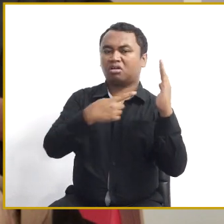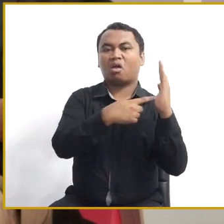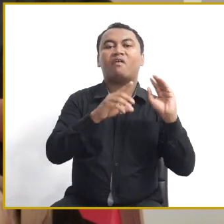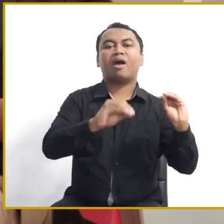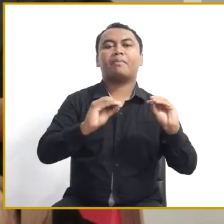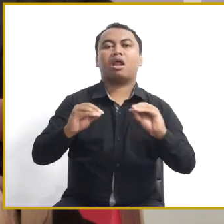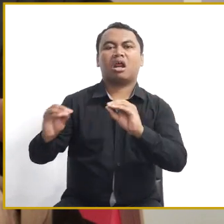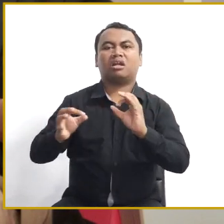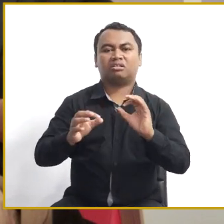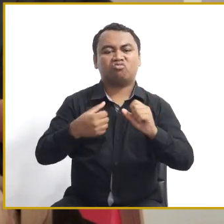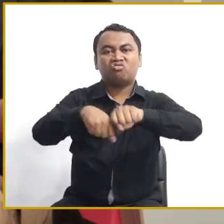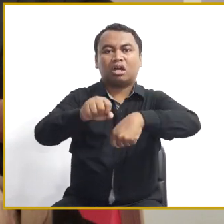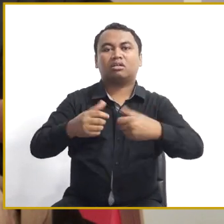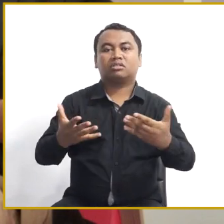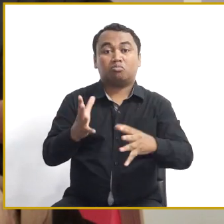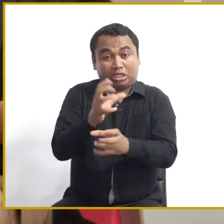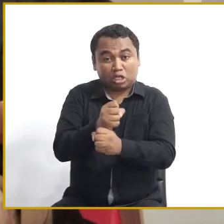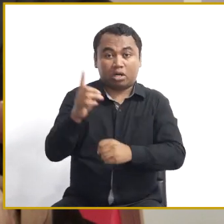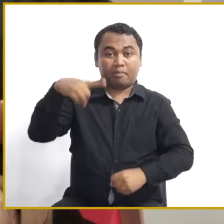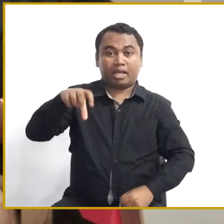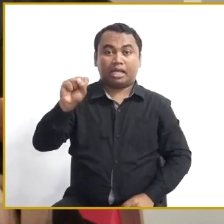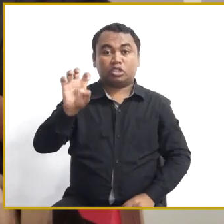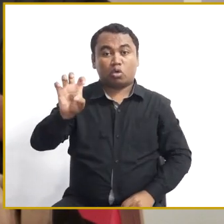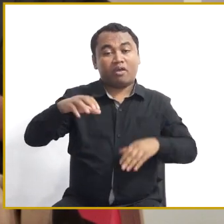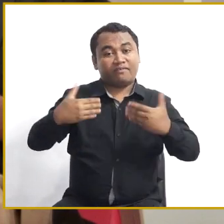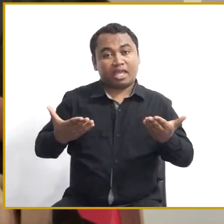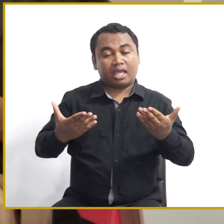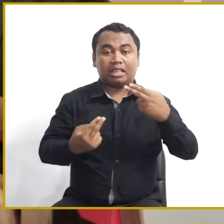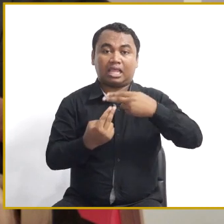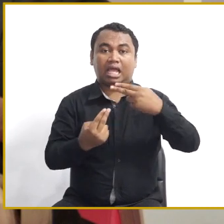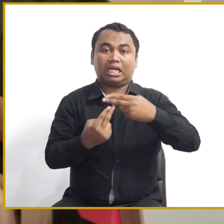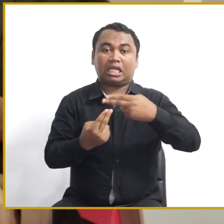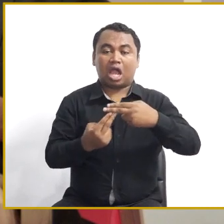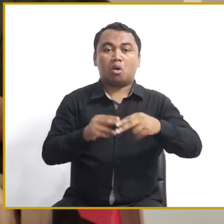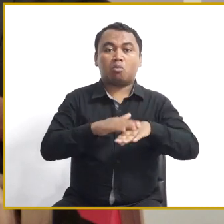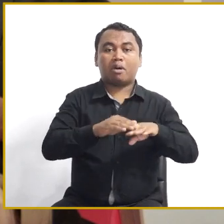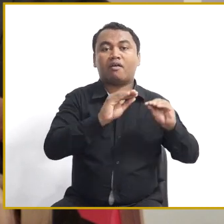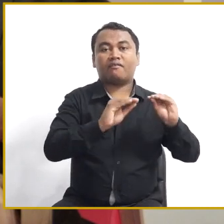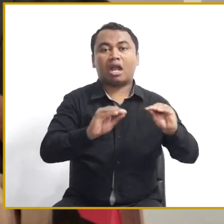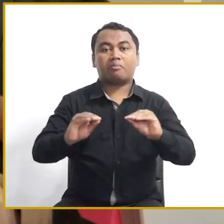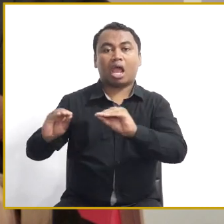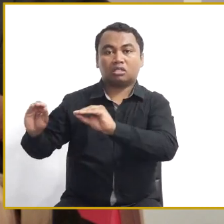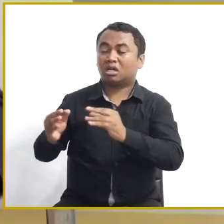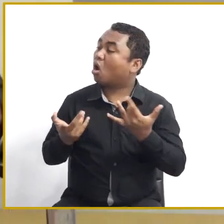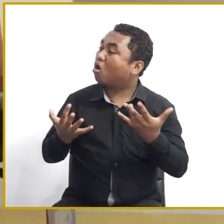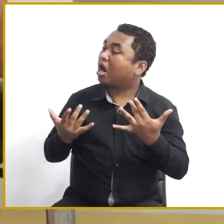mbola iroso tazontsika ny pse amin'izao fotoana izao hoentina hatrany amin'ny fotoana hitondranao zany raha ohatra ka tonga izay fotoana